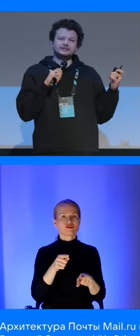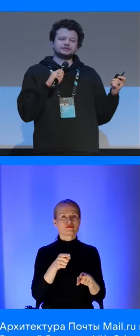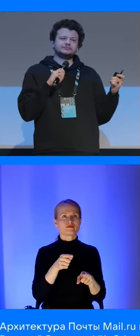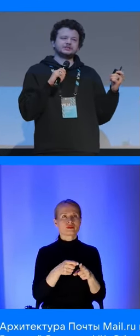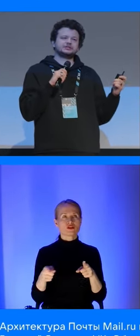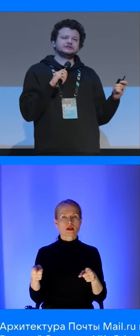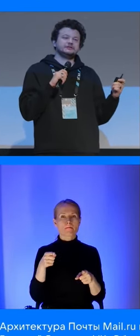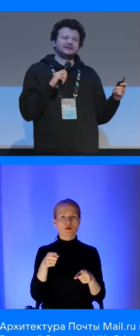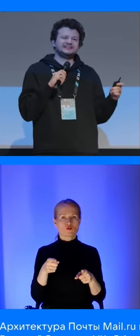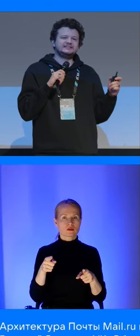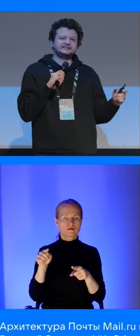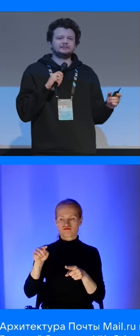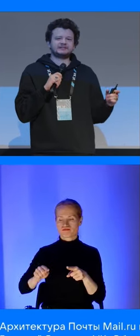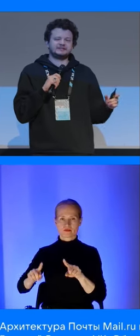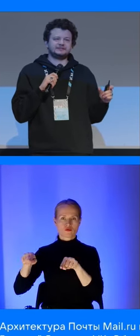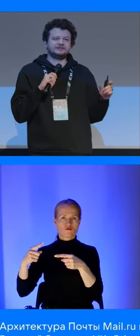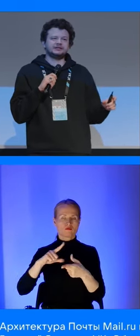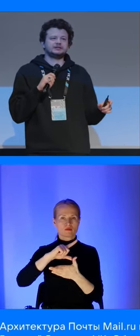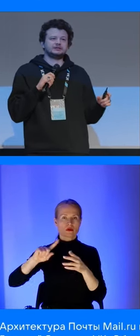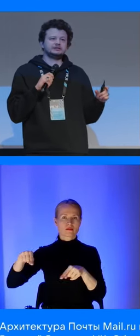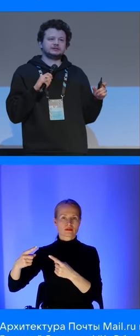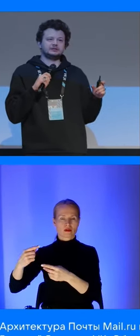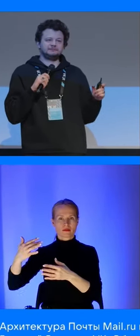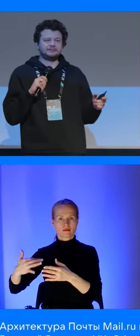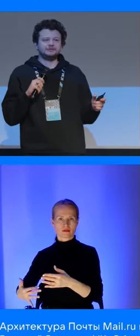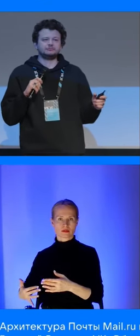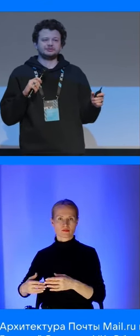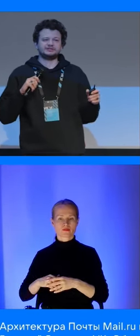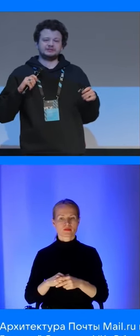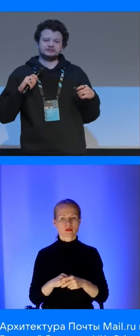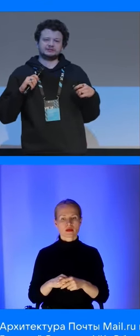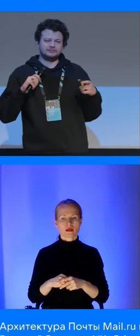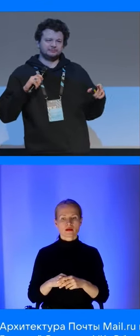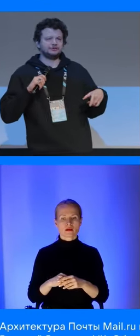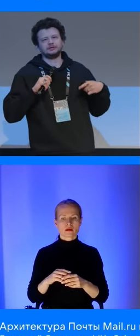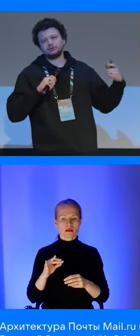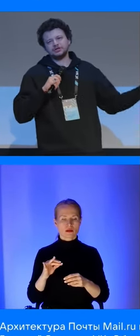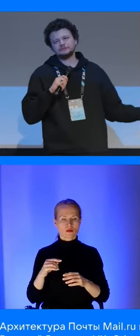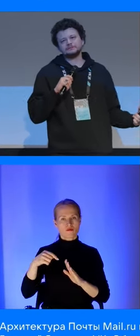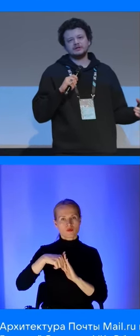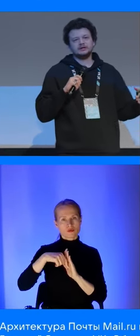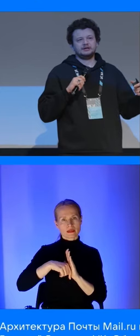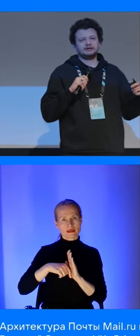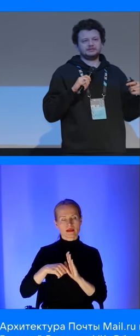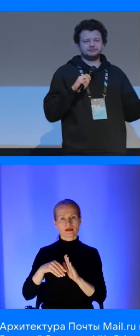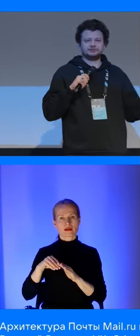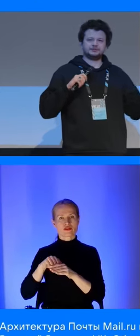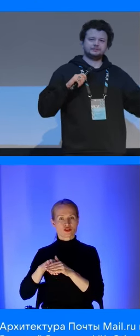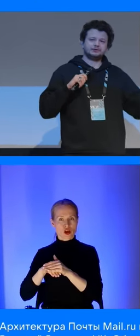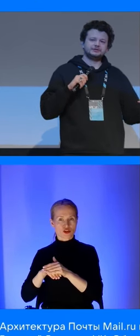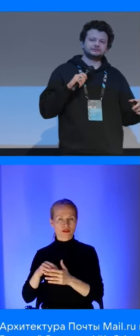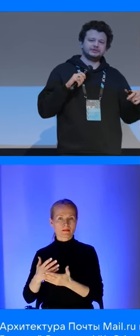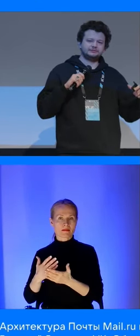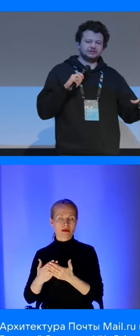мы держим закэшированным порядка 10% данных в памяти. Ну, то есть там внутри LRU кэш. Если